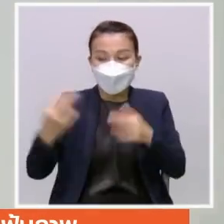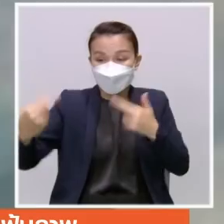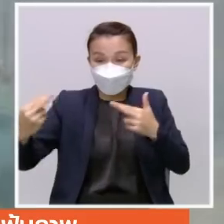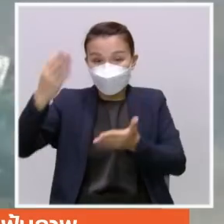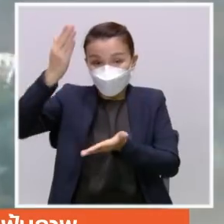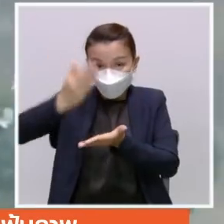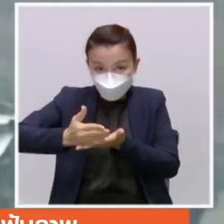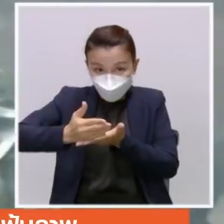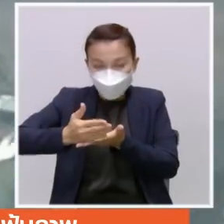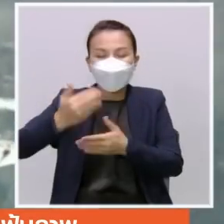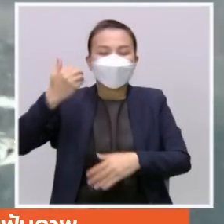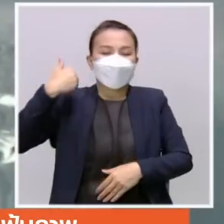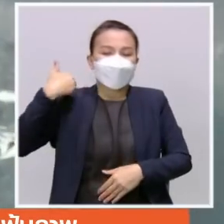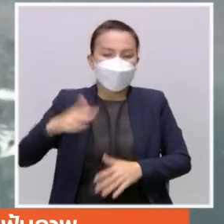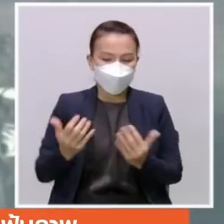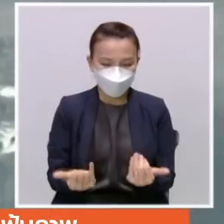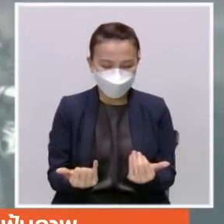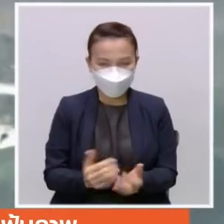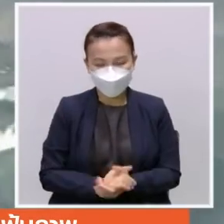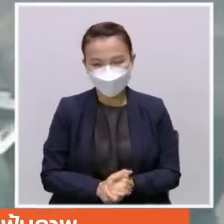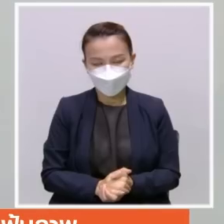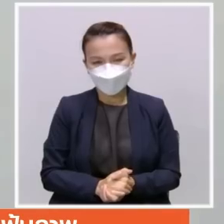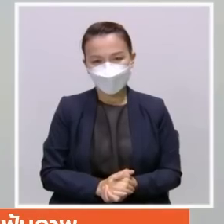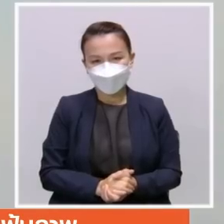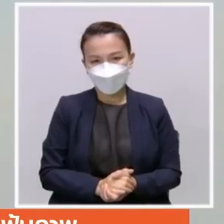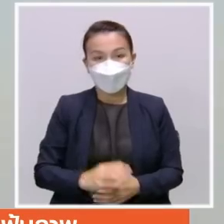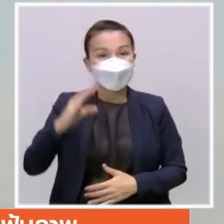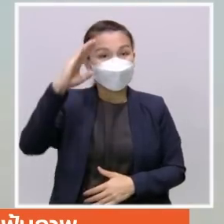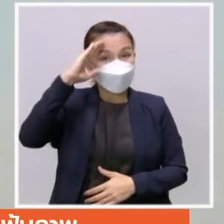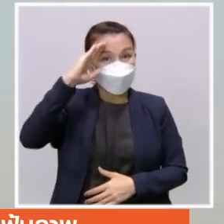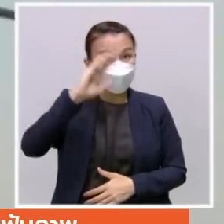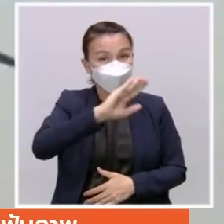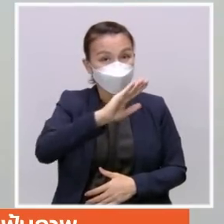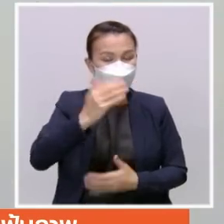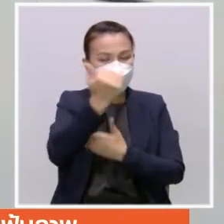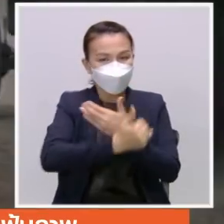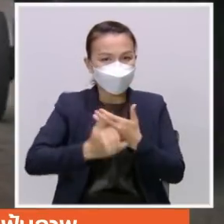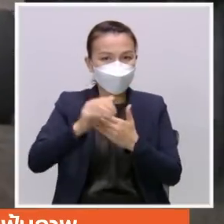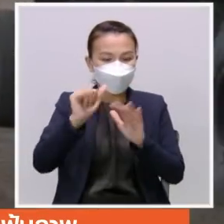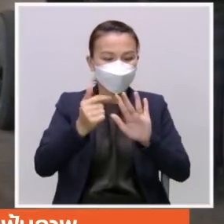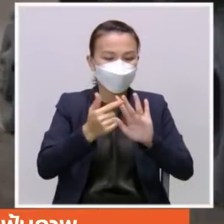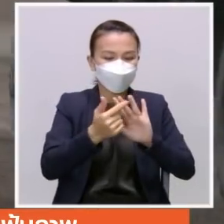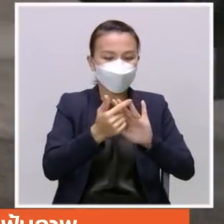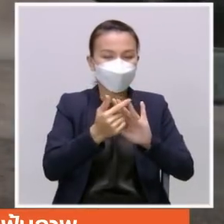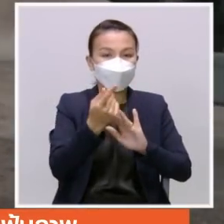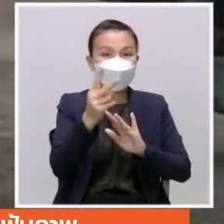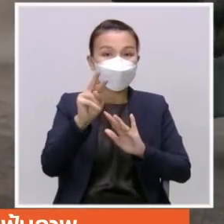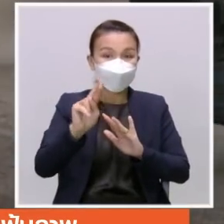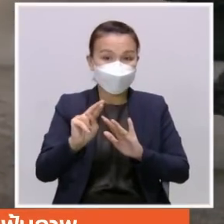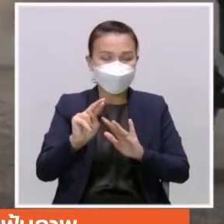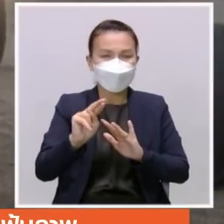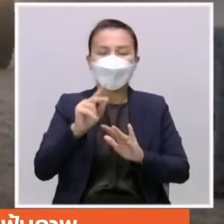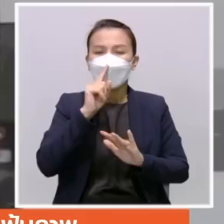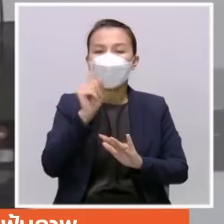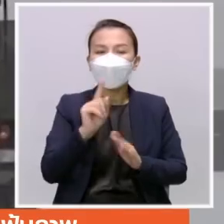ได้ดำเนินการไปแล้วค่ะความเห็นของทหารยูเครนหรือว่าประชาชนที่อยู่ในพื้นที่ขัดแย้งนั้นเขา